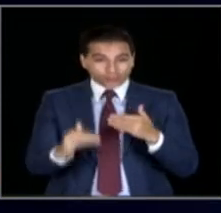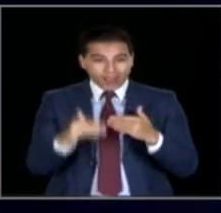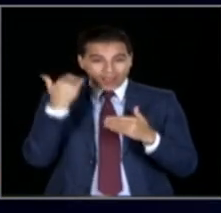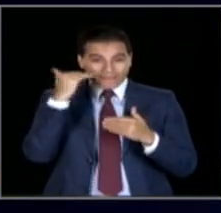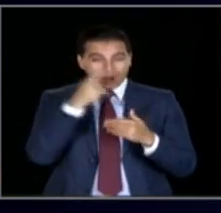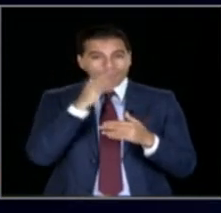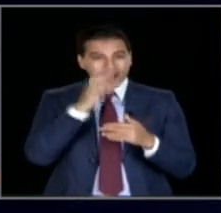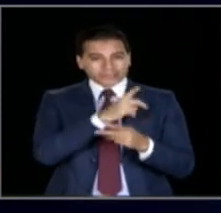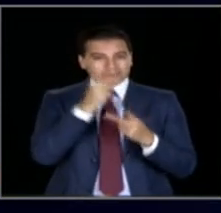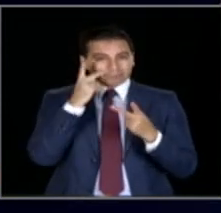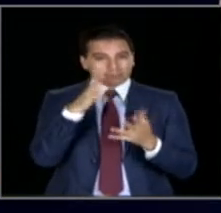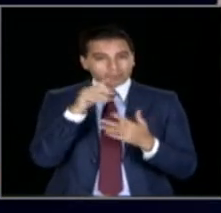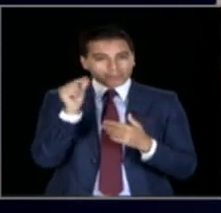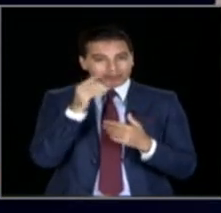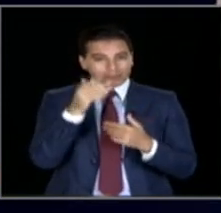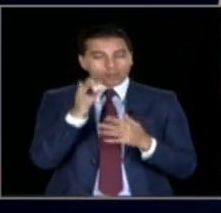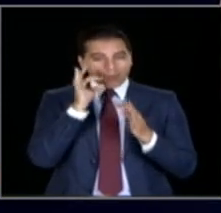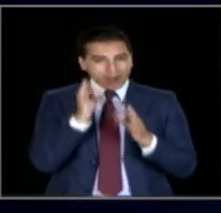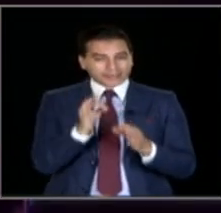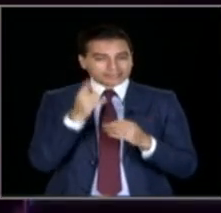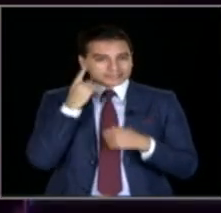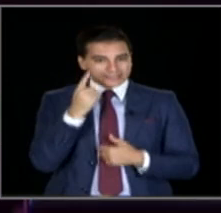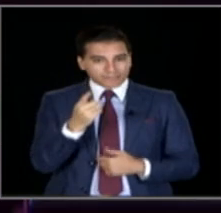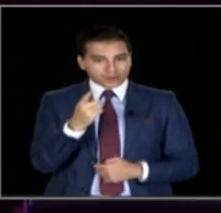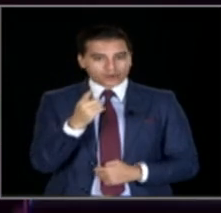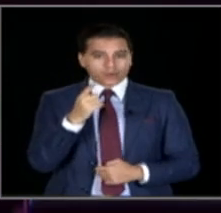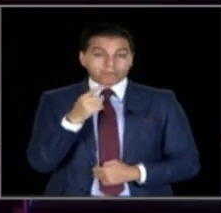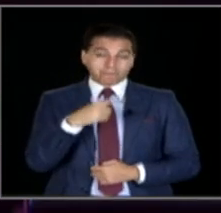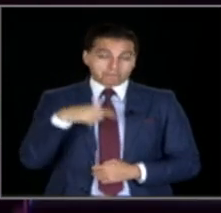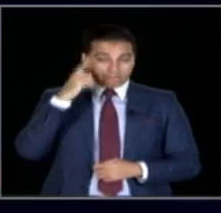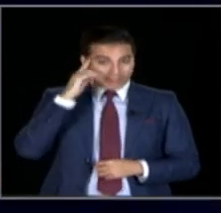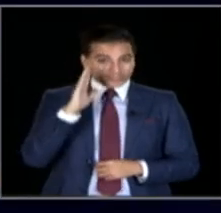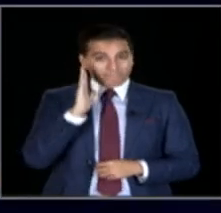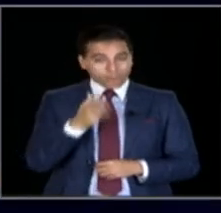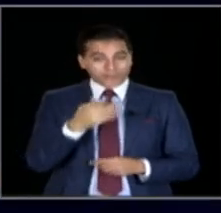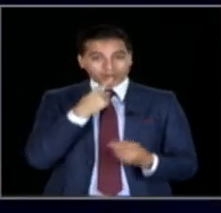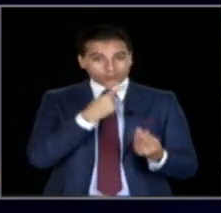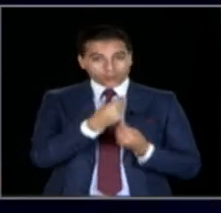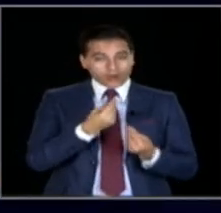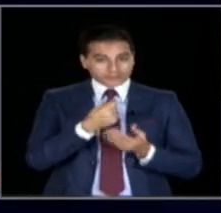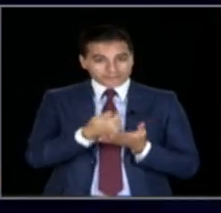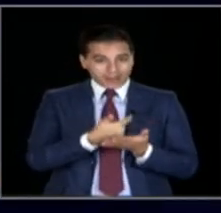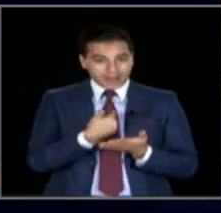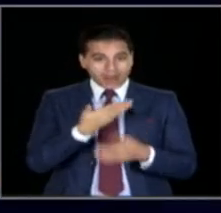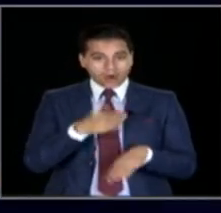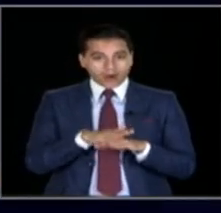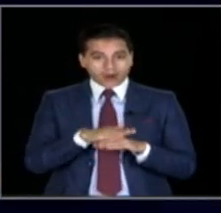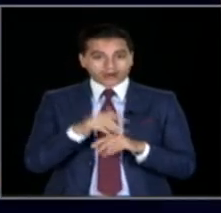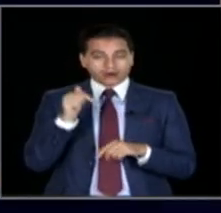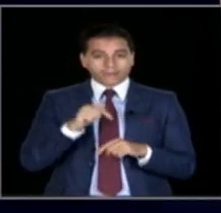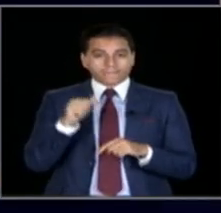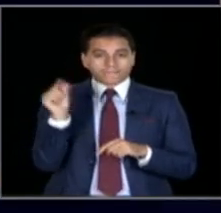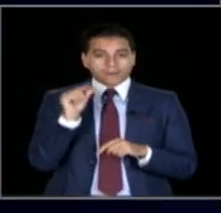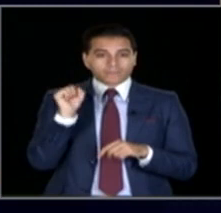هو بيتابع البرنامج وأكيد سمعك، محدش عارف، يتواصل معانا، يتواصل مع قناة القاهرة